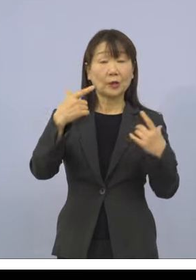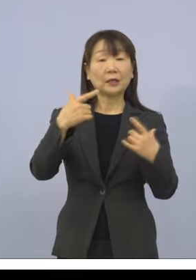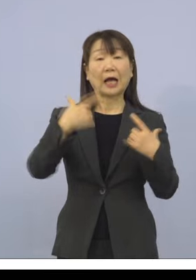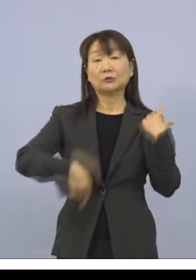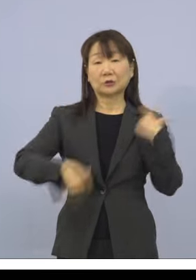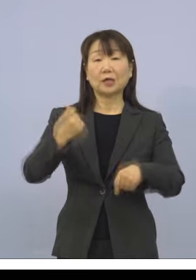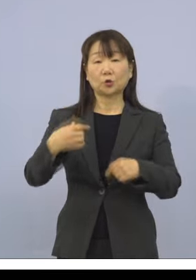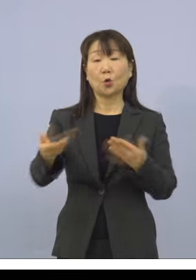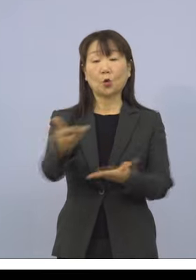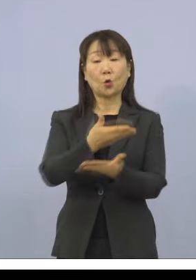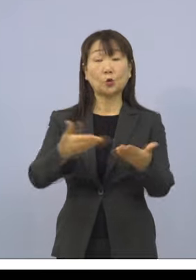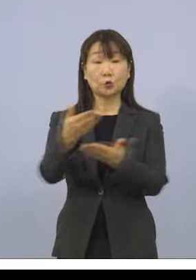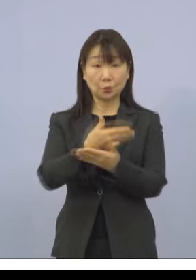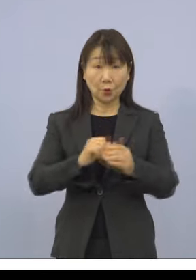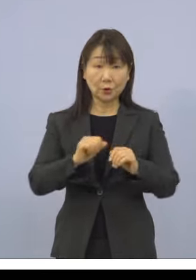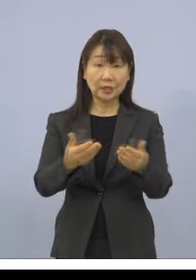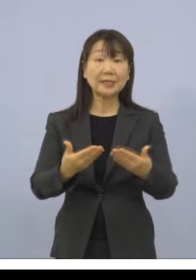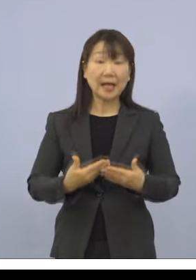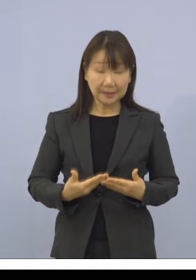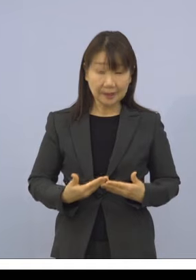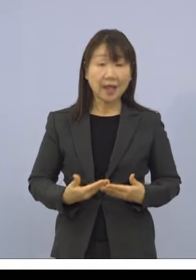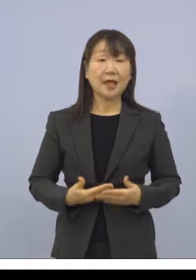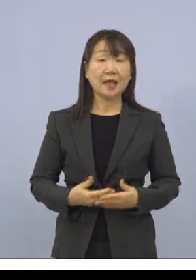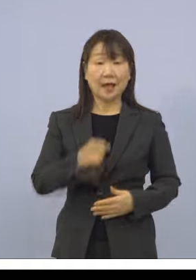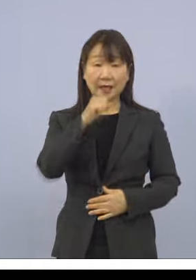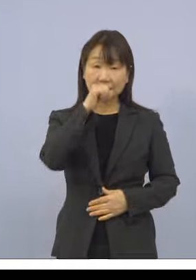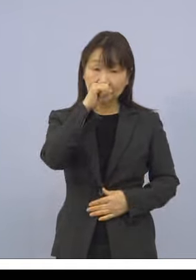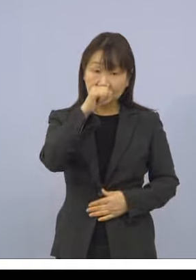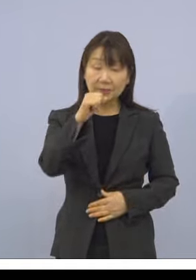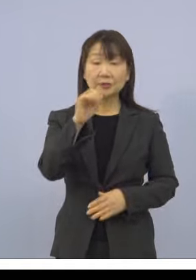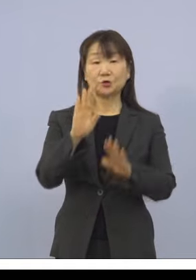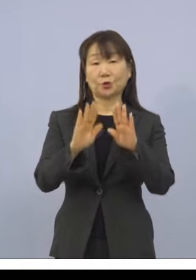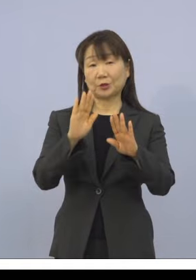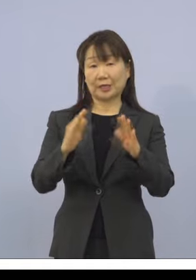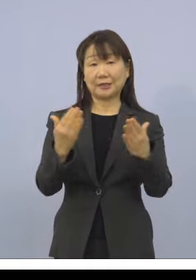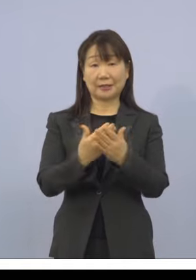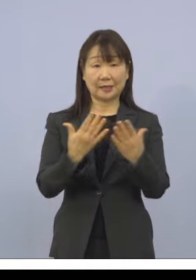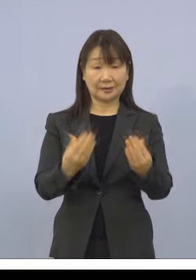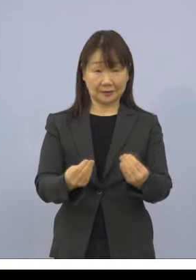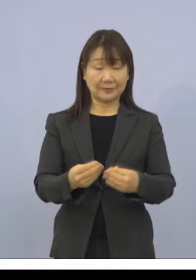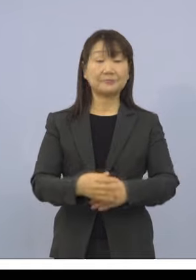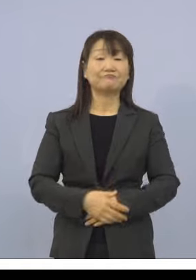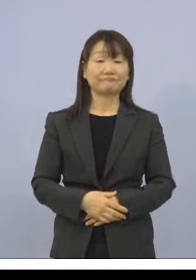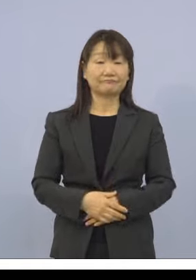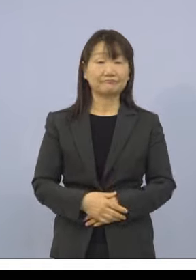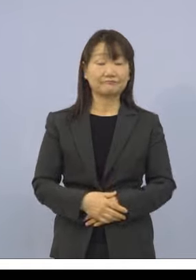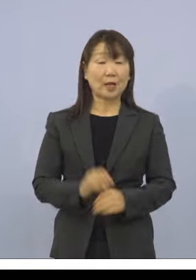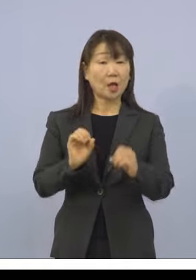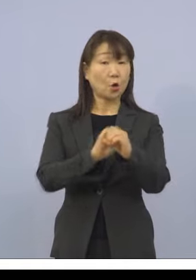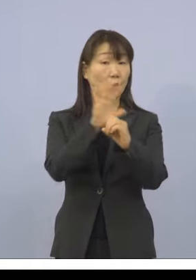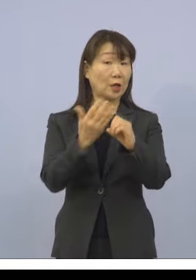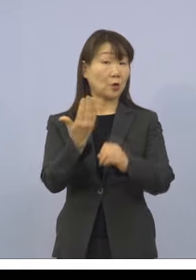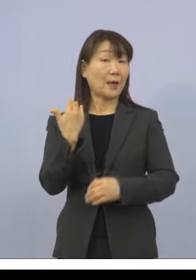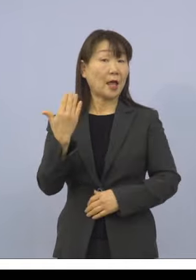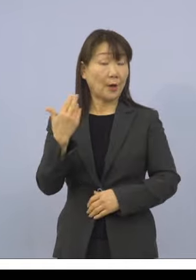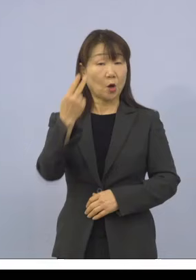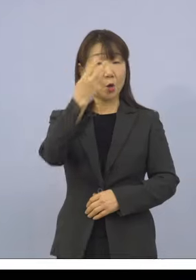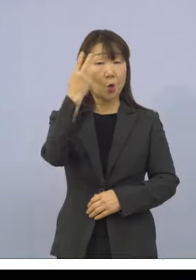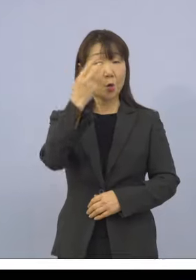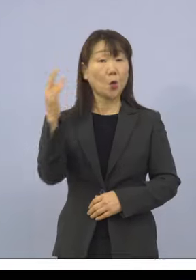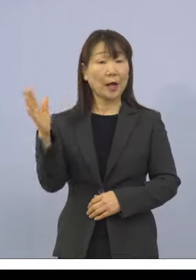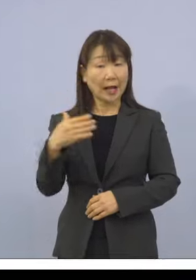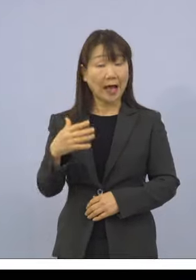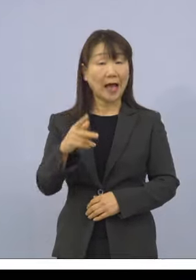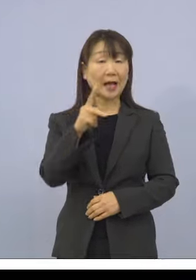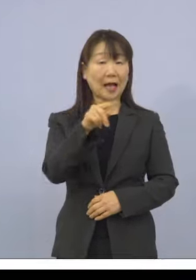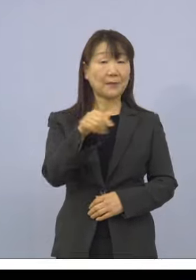ということで、いい形になったと思います。で、以前コロナ前はですね、高校からカンボジアはじめい